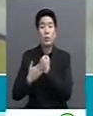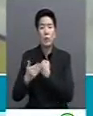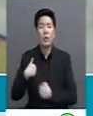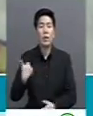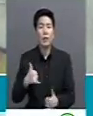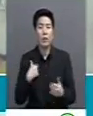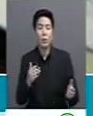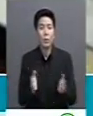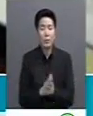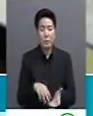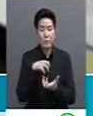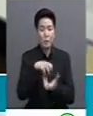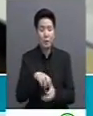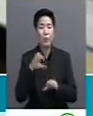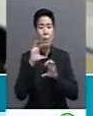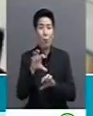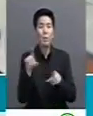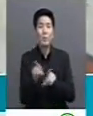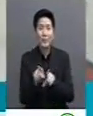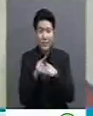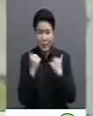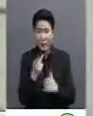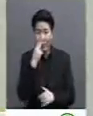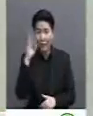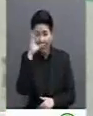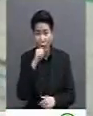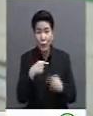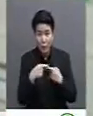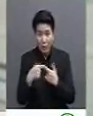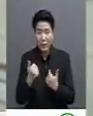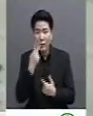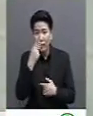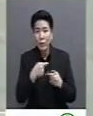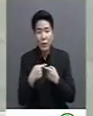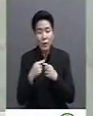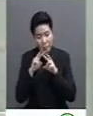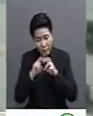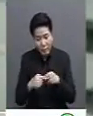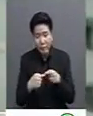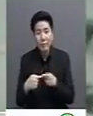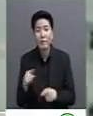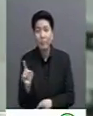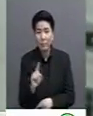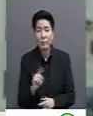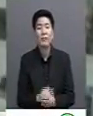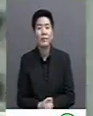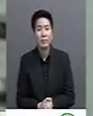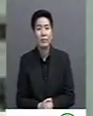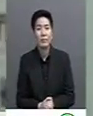ามาร่วมเล่นพนันออนไลน์ด้วยคุณผู้ชมเดาต่อแล้วกันฮะว่ามันจะเกิดอะไรขึ้นกับแก๊งนี้